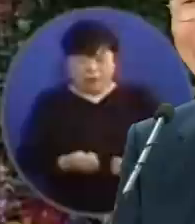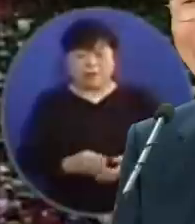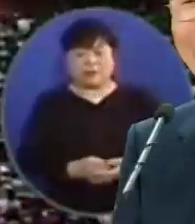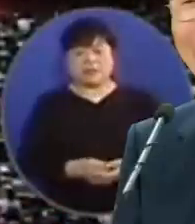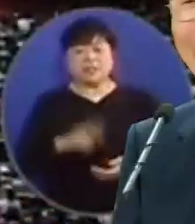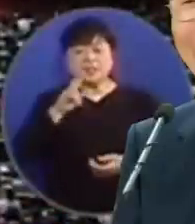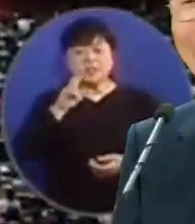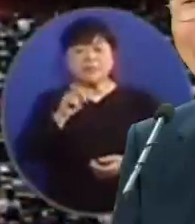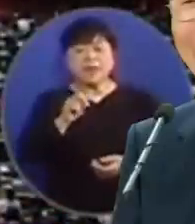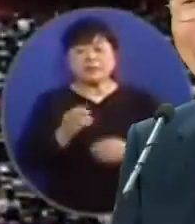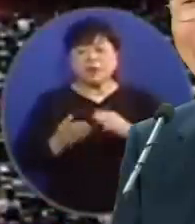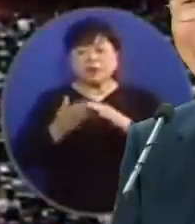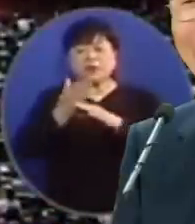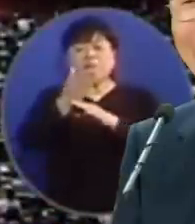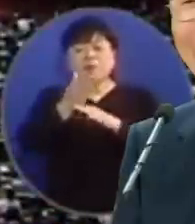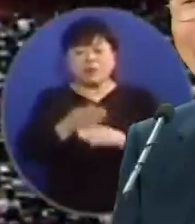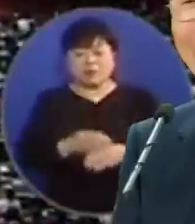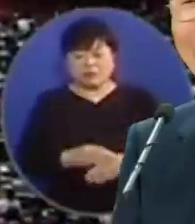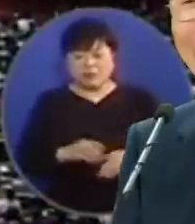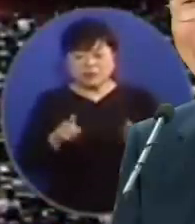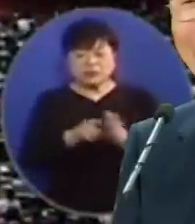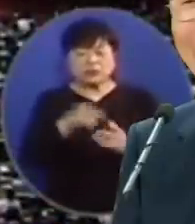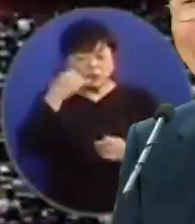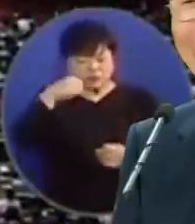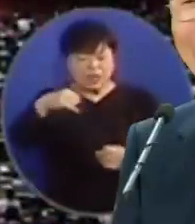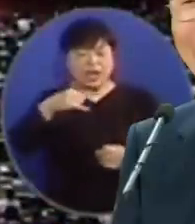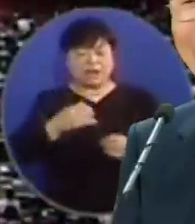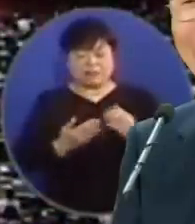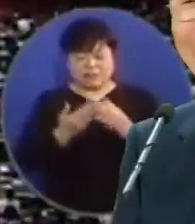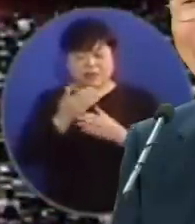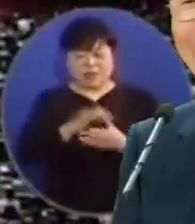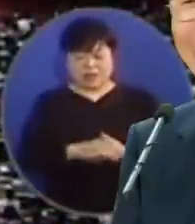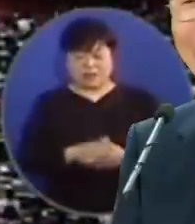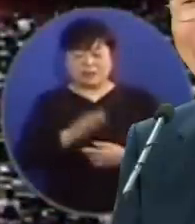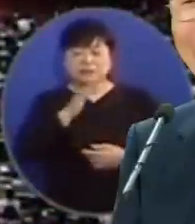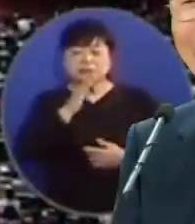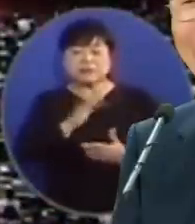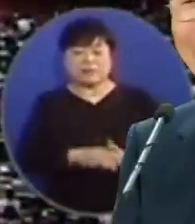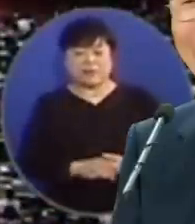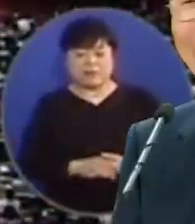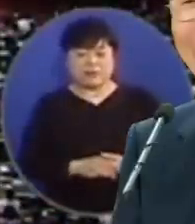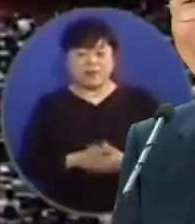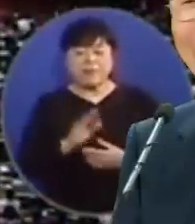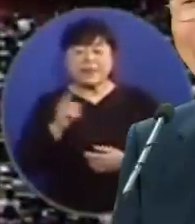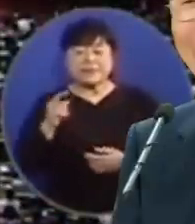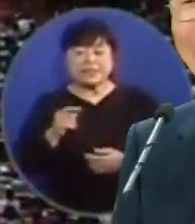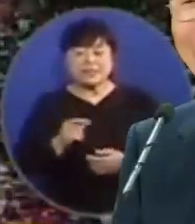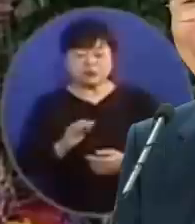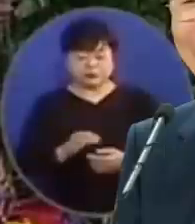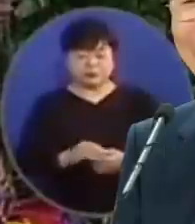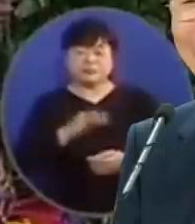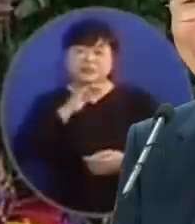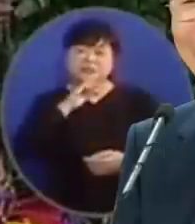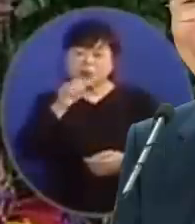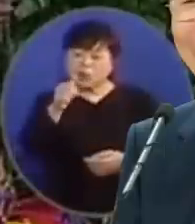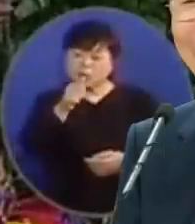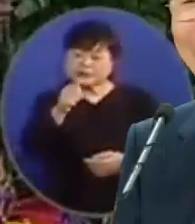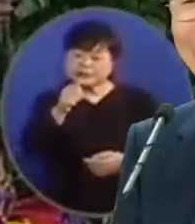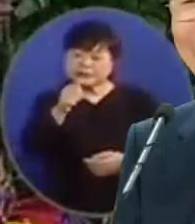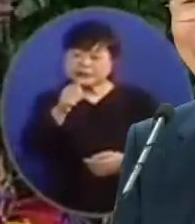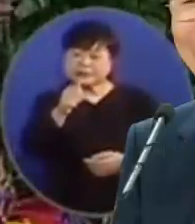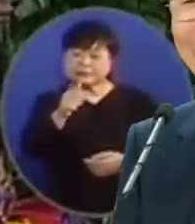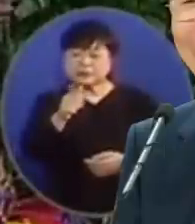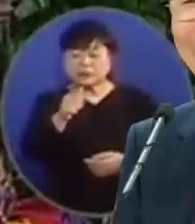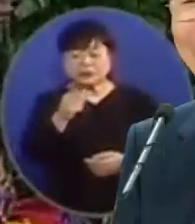신용 불황자가 되어 있습니다. 우리나라 베이비붐 세대의 주력 계층인 지금 50세에서 54세